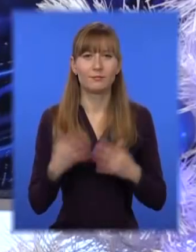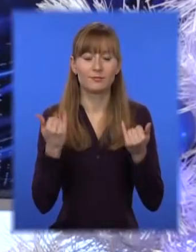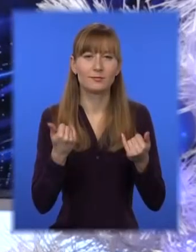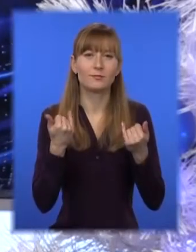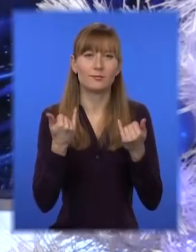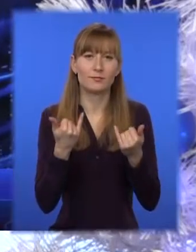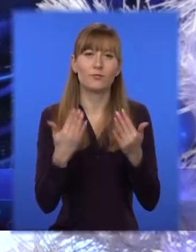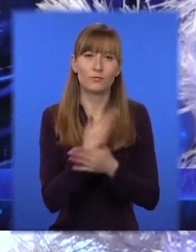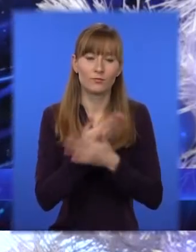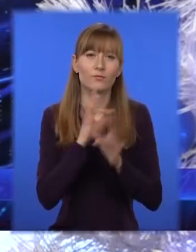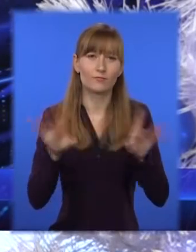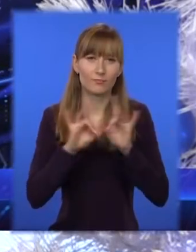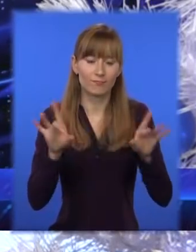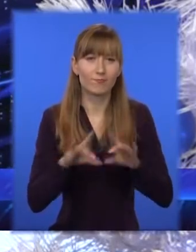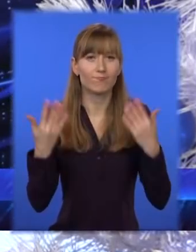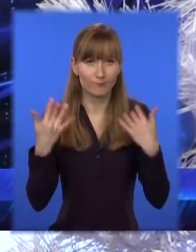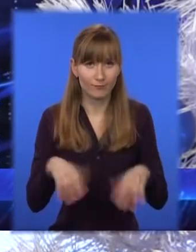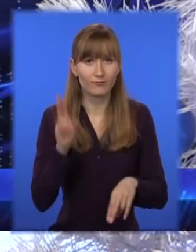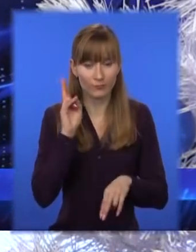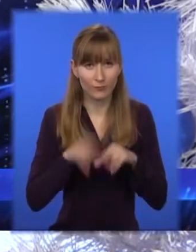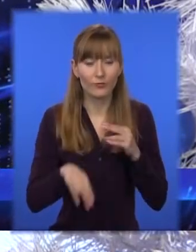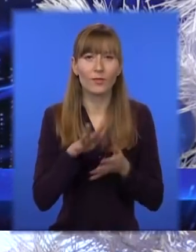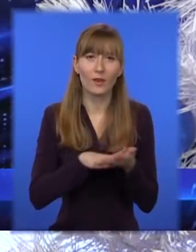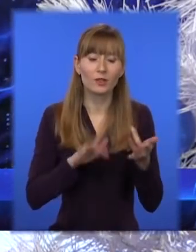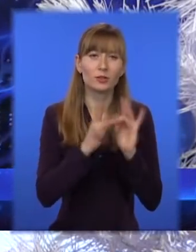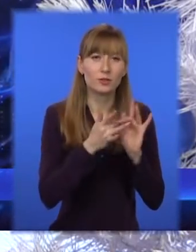На цьому ставимо крапку. Слідкуйте за новинами онлайн